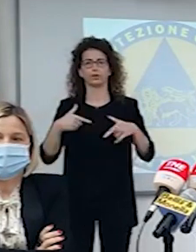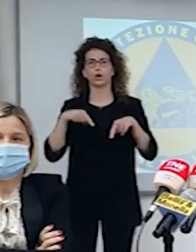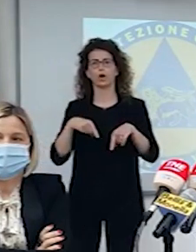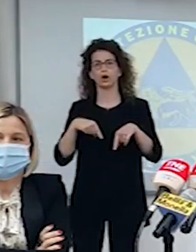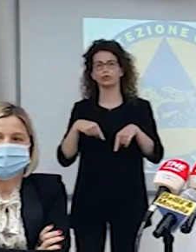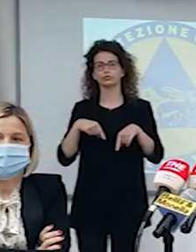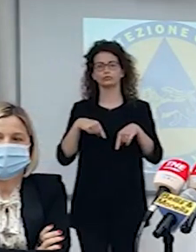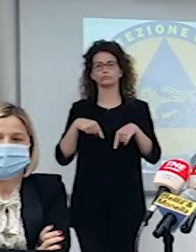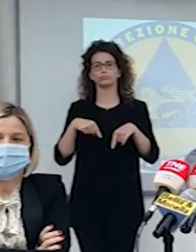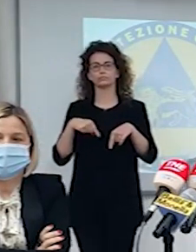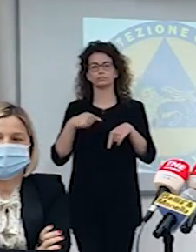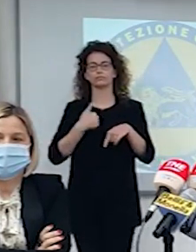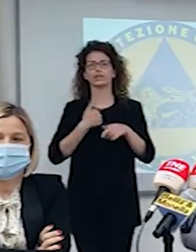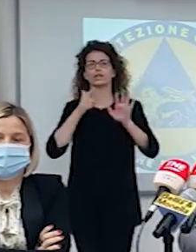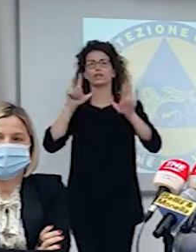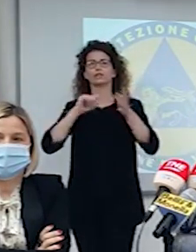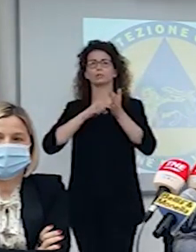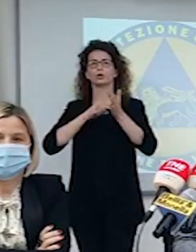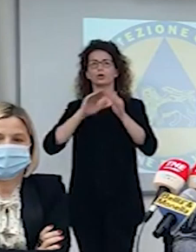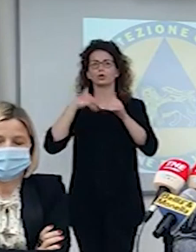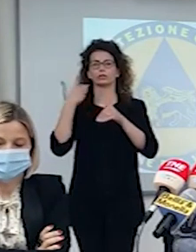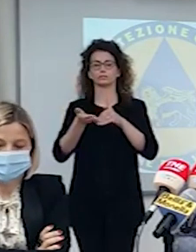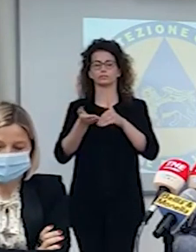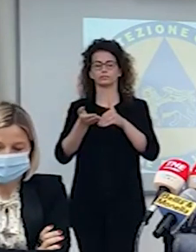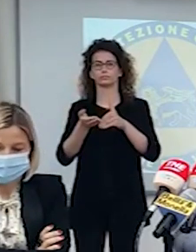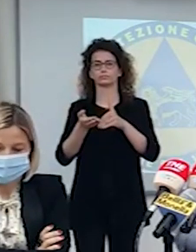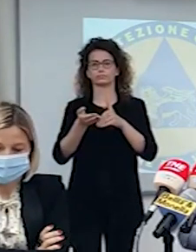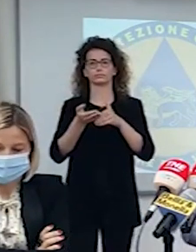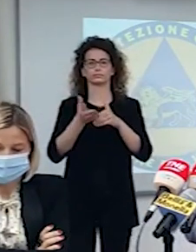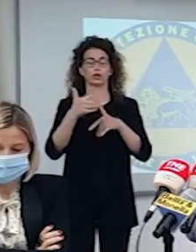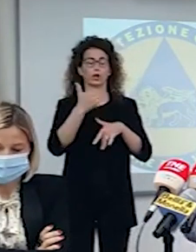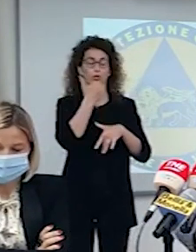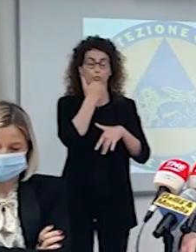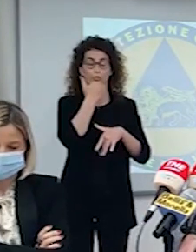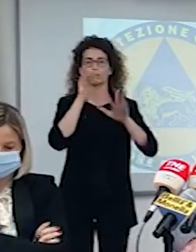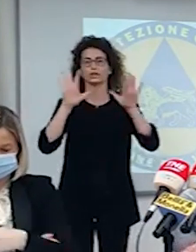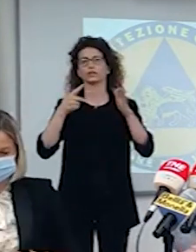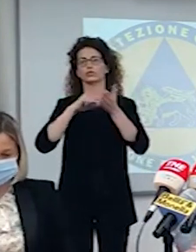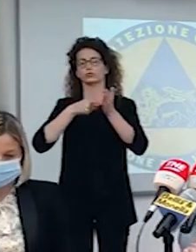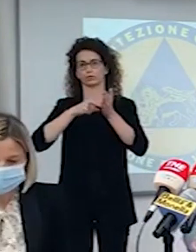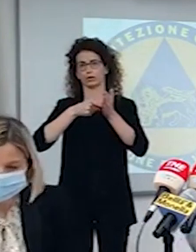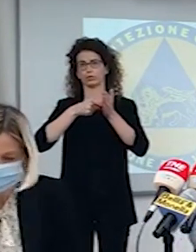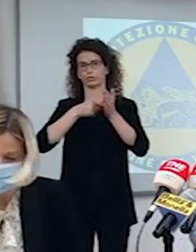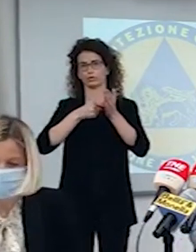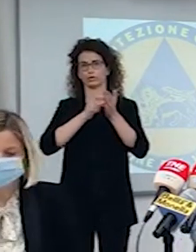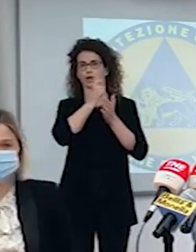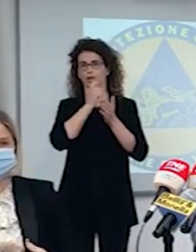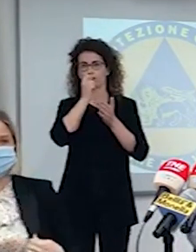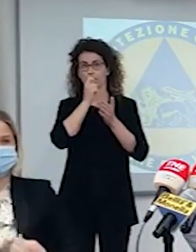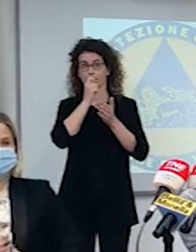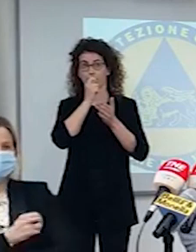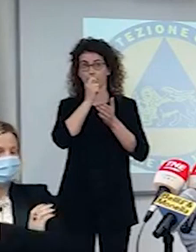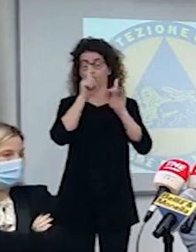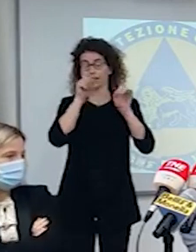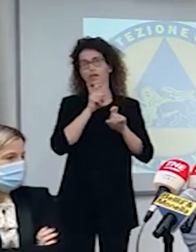i veneti che abbiano un esenzione ticket per patologia 4 una categoria che conta in totale 444